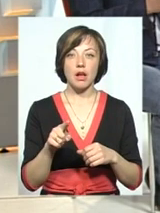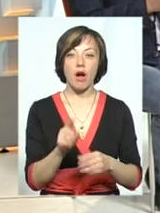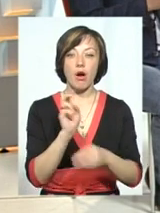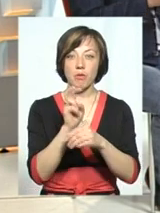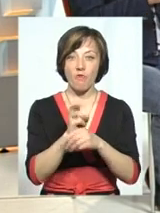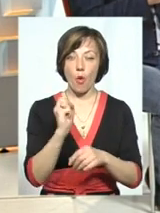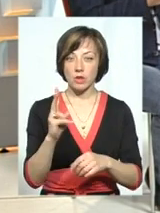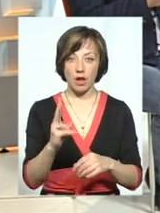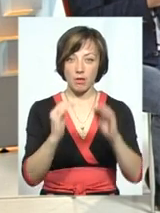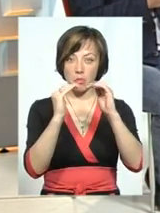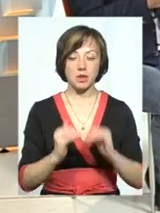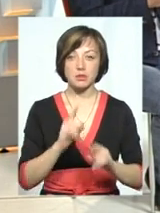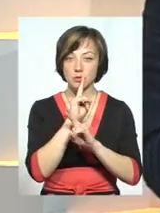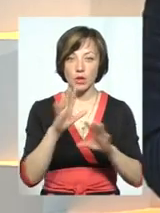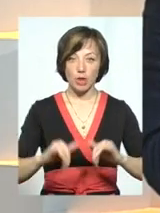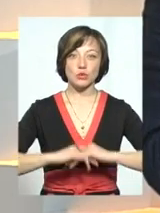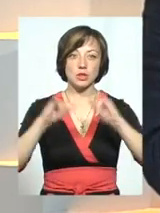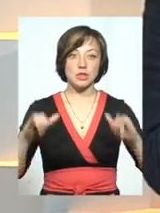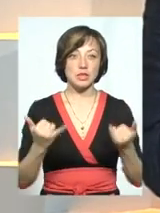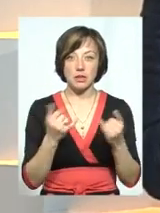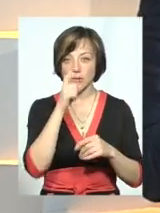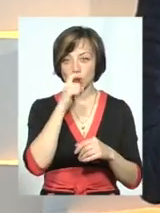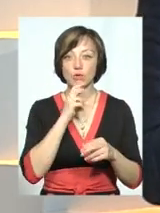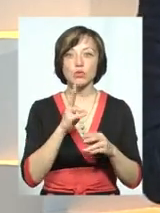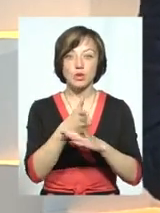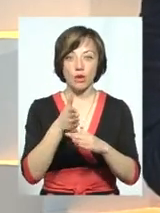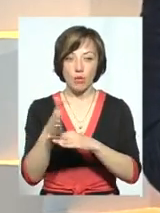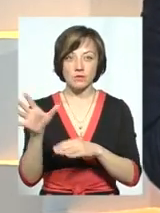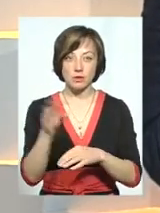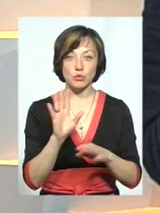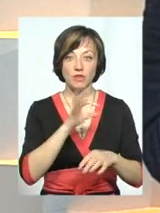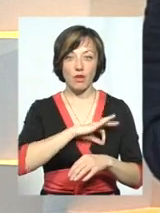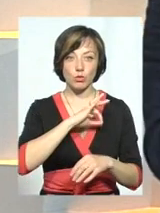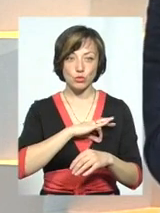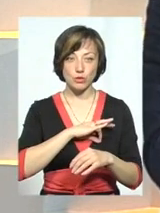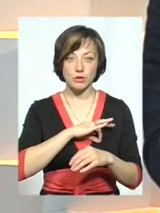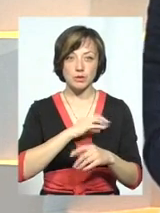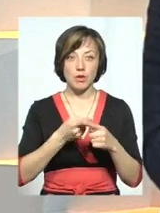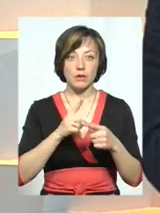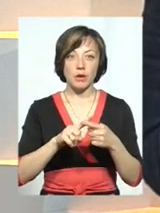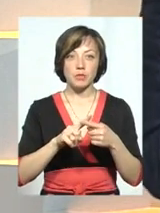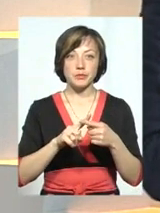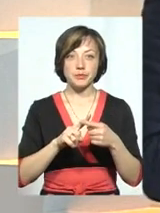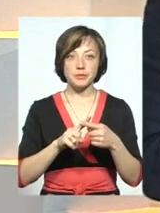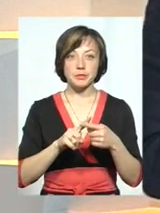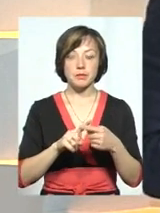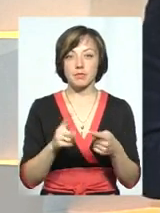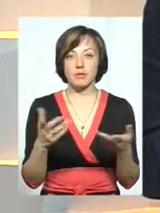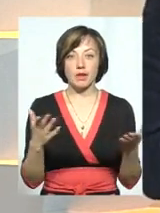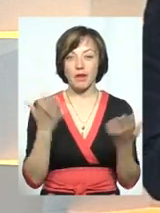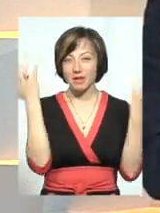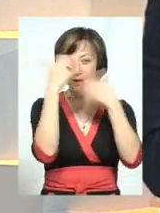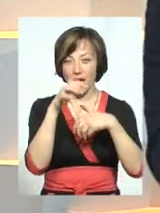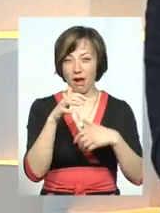а буде рости, тільки ми тепер взагалі не будемо розуміти, хто туди заходить, тому що всі будуть використовувати, не знаю, Darknet